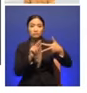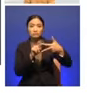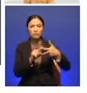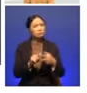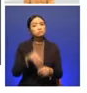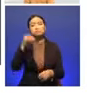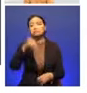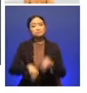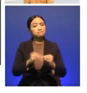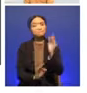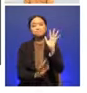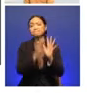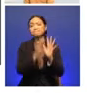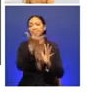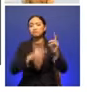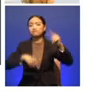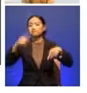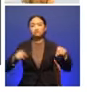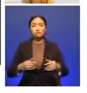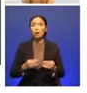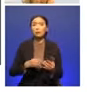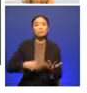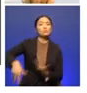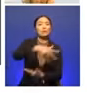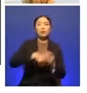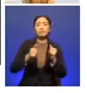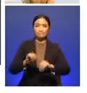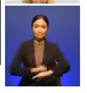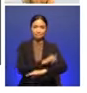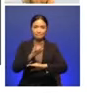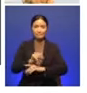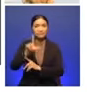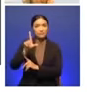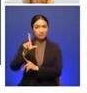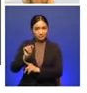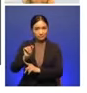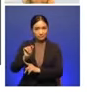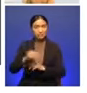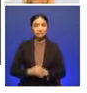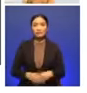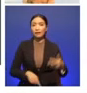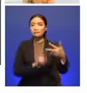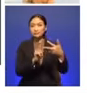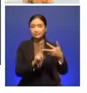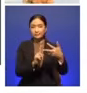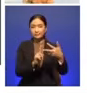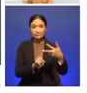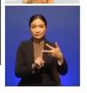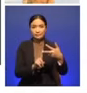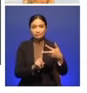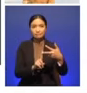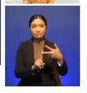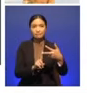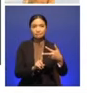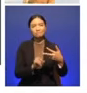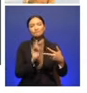ครับเป็นระบบนิเวศนะครับเขาทำสำเร็จนะครับในเนื้อที่ประมาณ20ไร่ป่าอันที่3ครับผมเรียกแซว